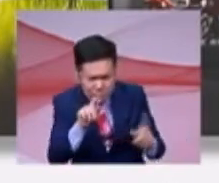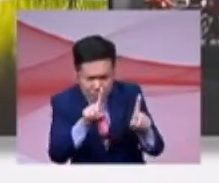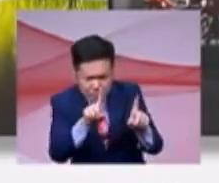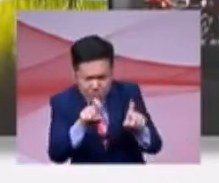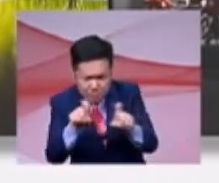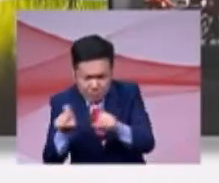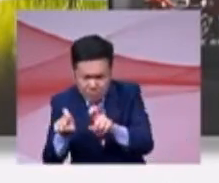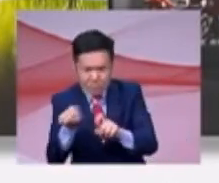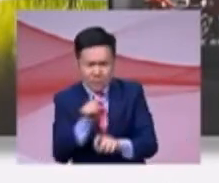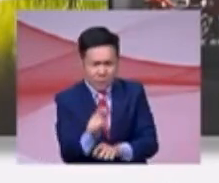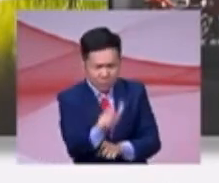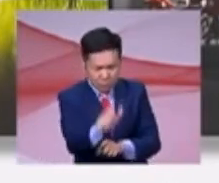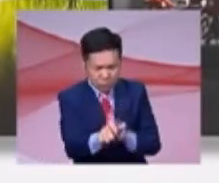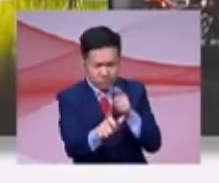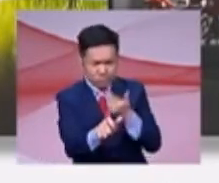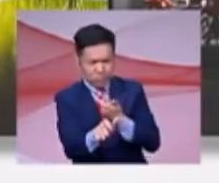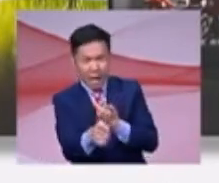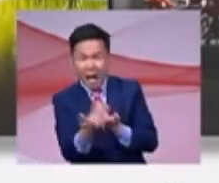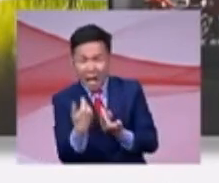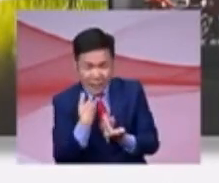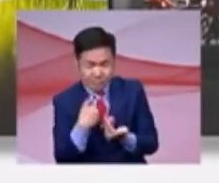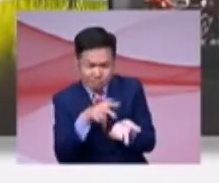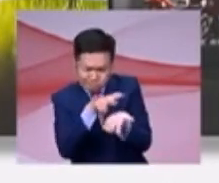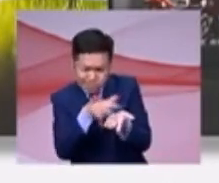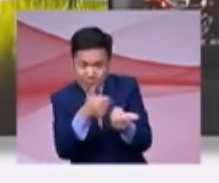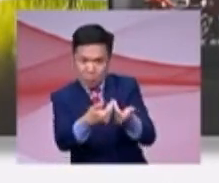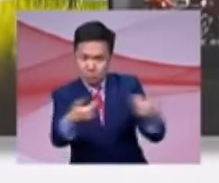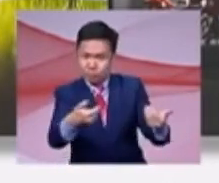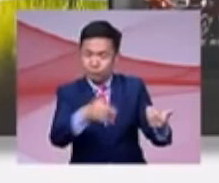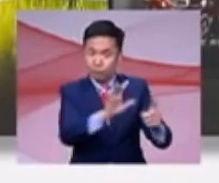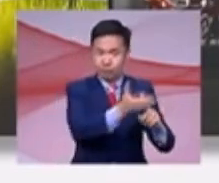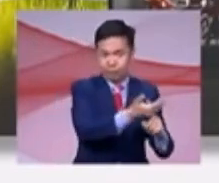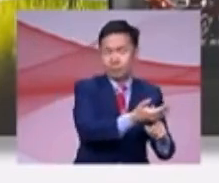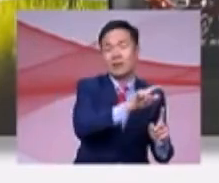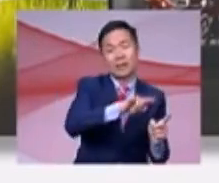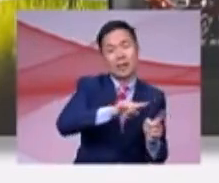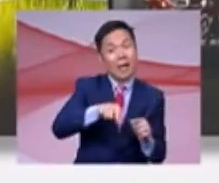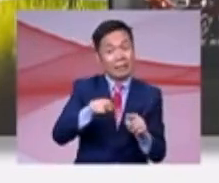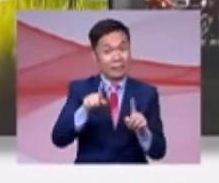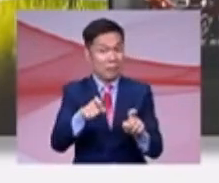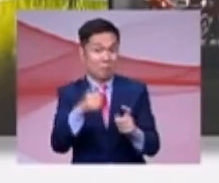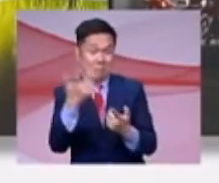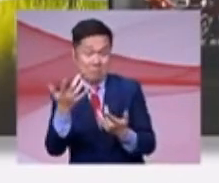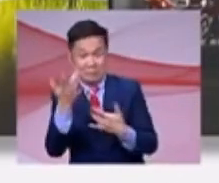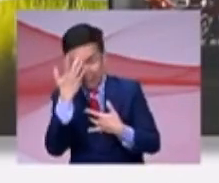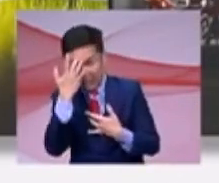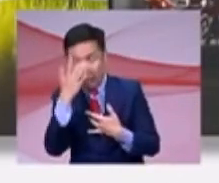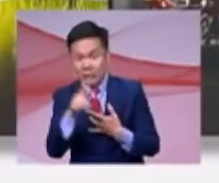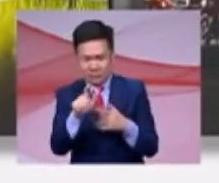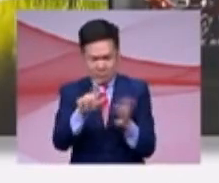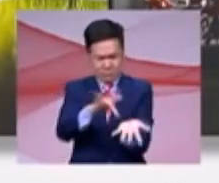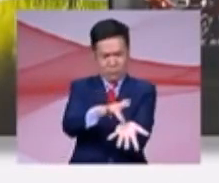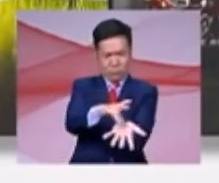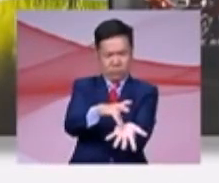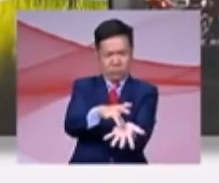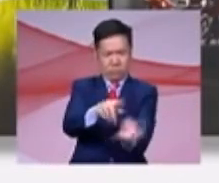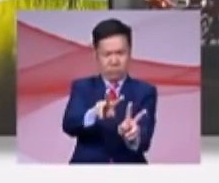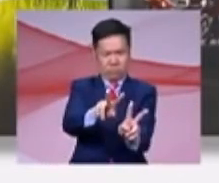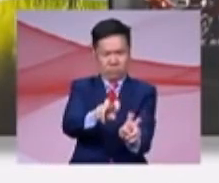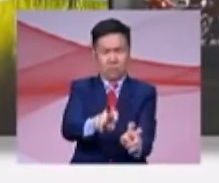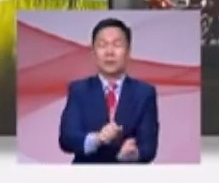dan mengasingkan kes-kes yang positif dan merawat kes-kes yang positif. Kes-kes yang positif kita